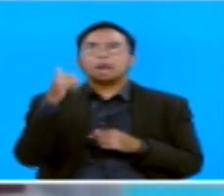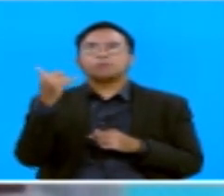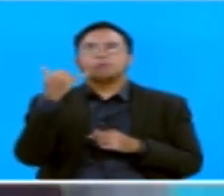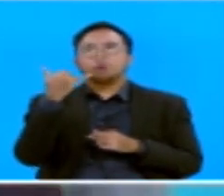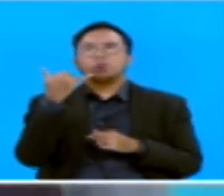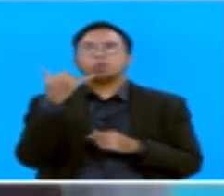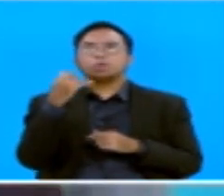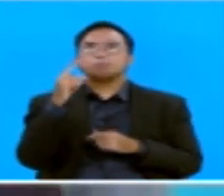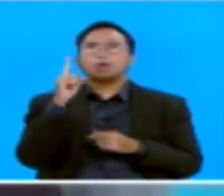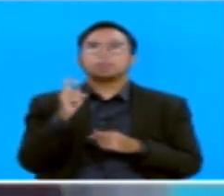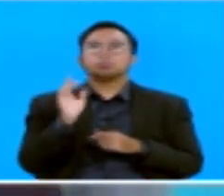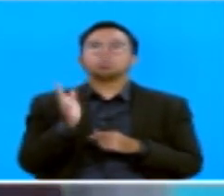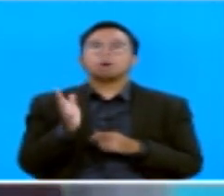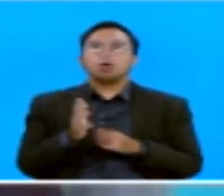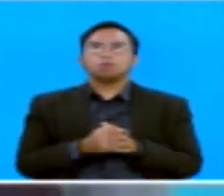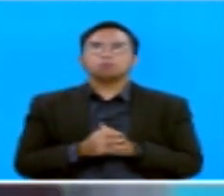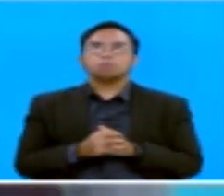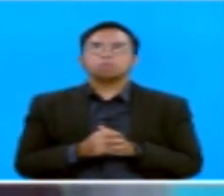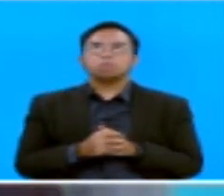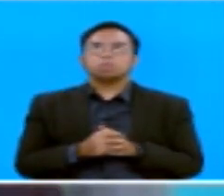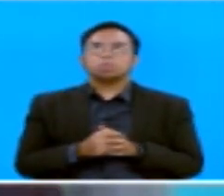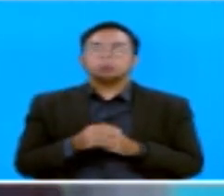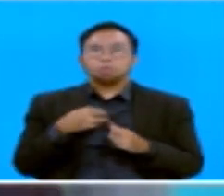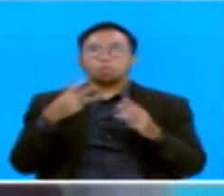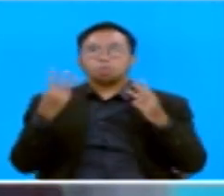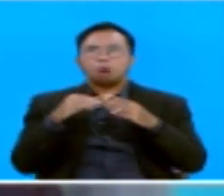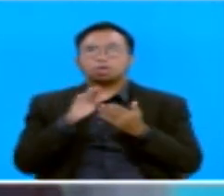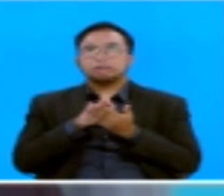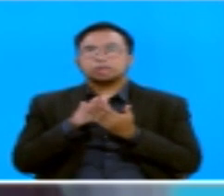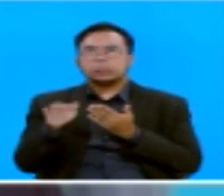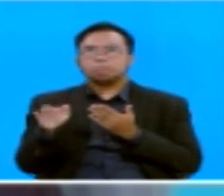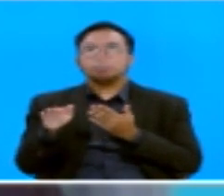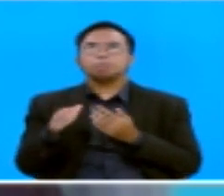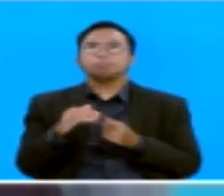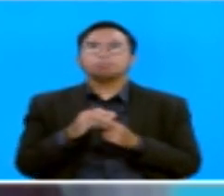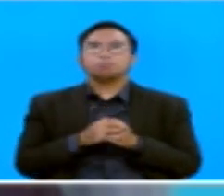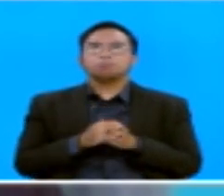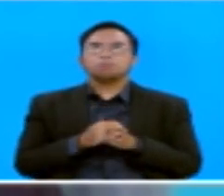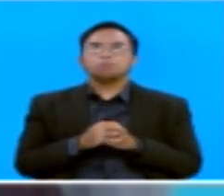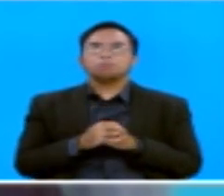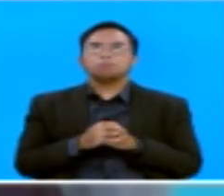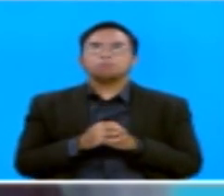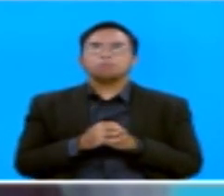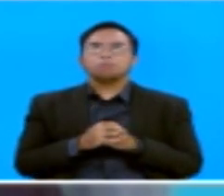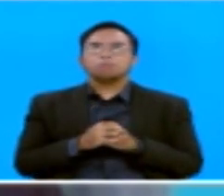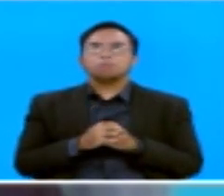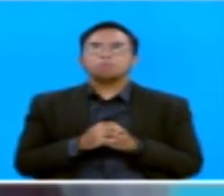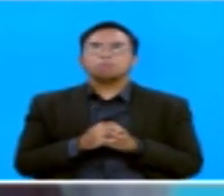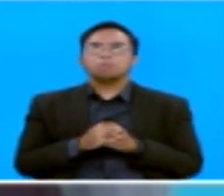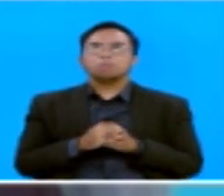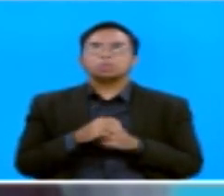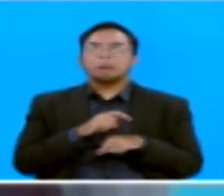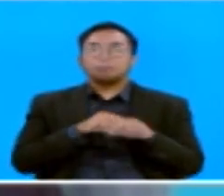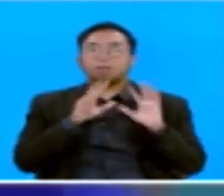aktif. Di WA-nya dilihat cuma terakhir jam 8 lebih